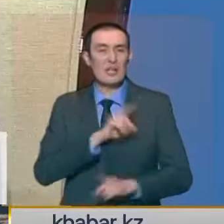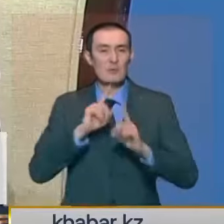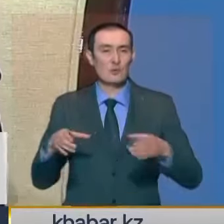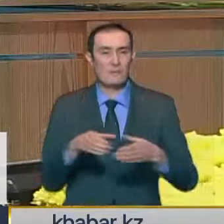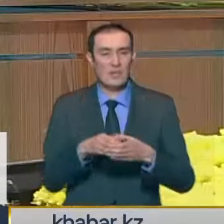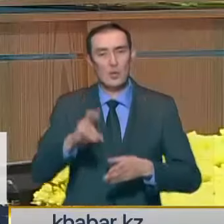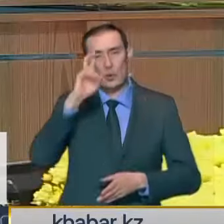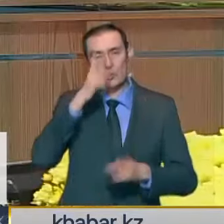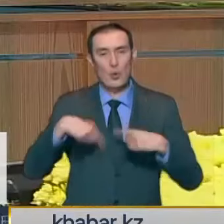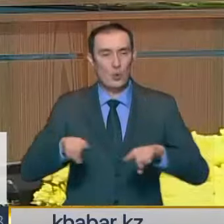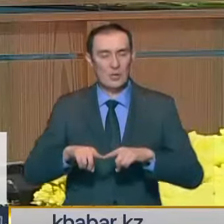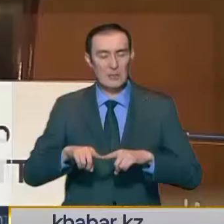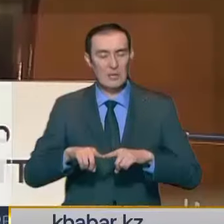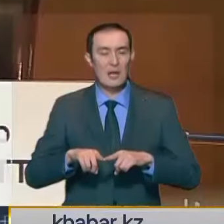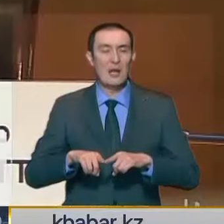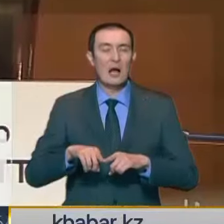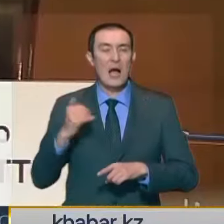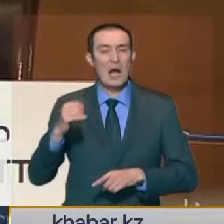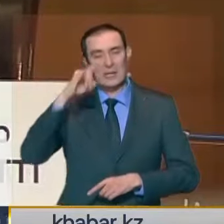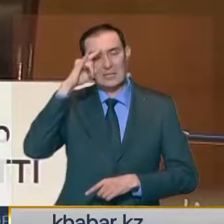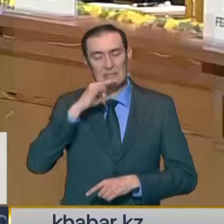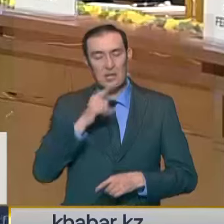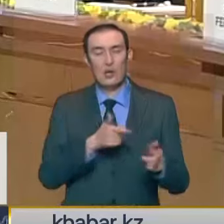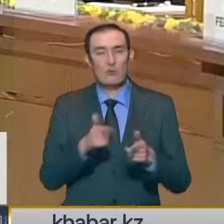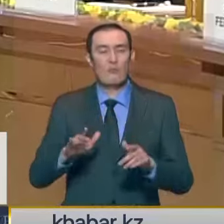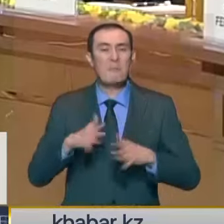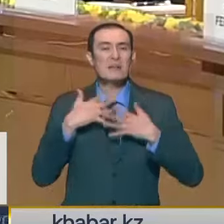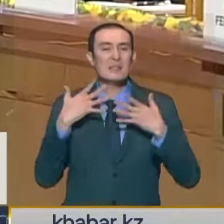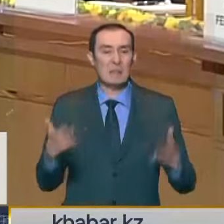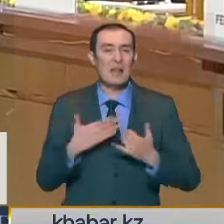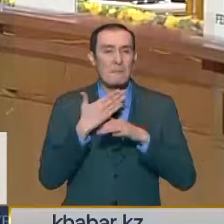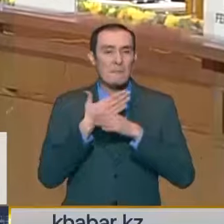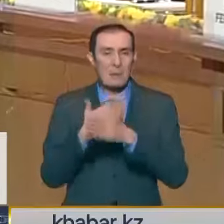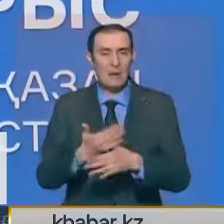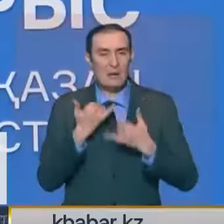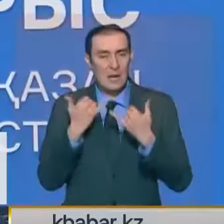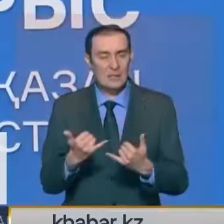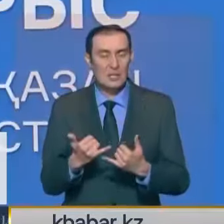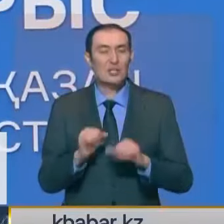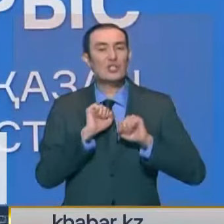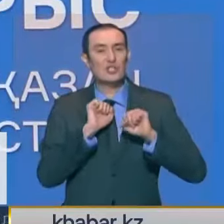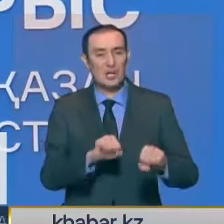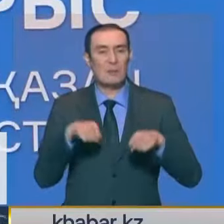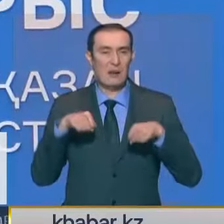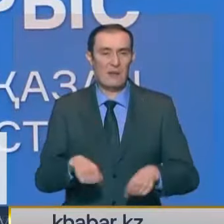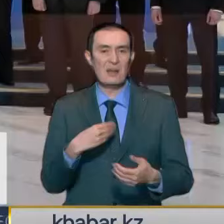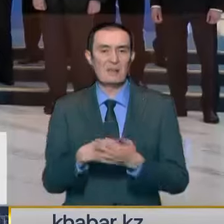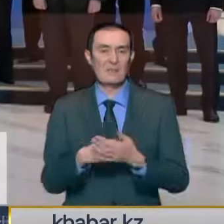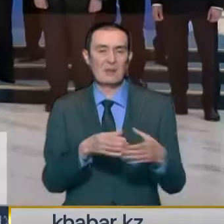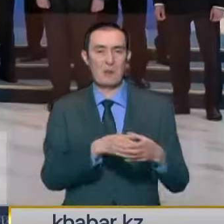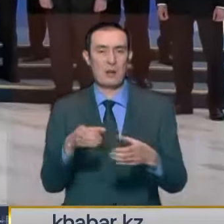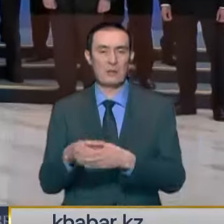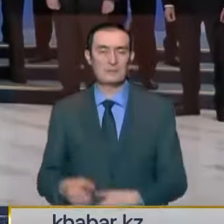государственными органами со своей стороны Казахстан готов максимально помогать А также и защищать права